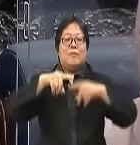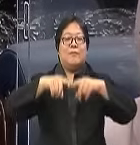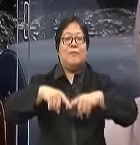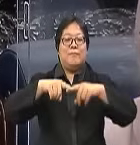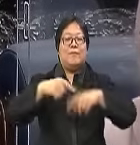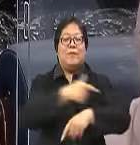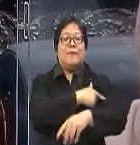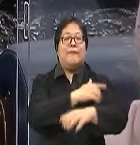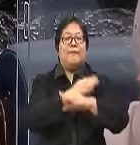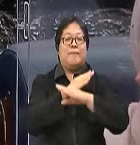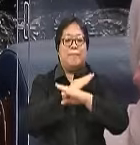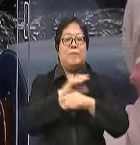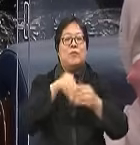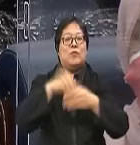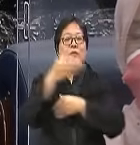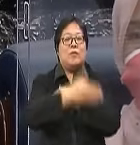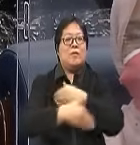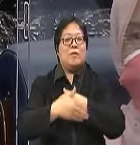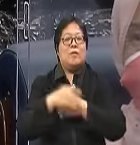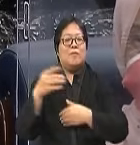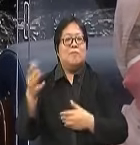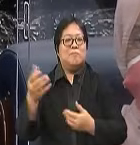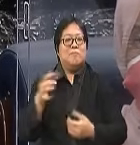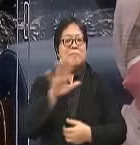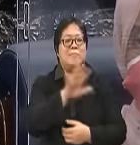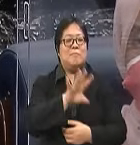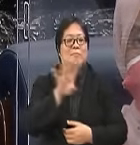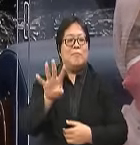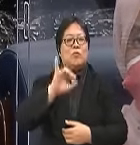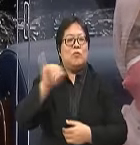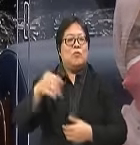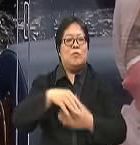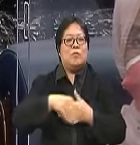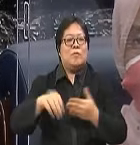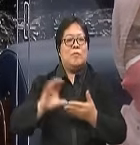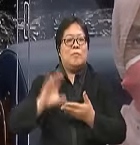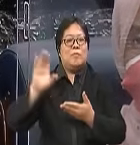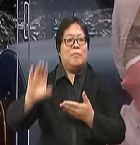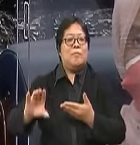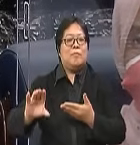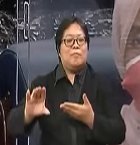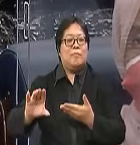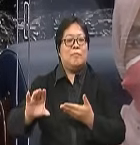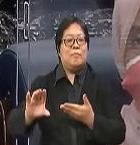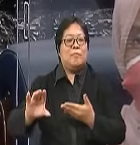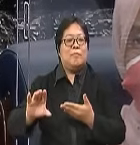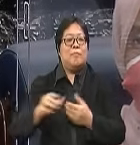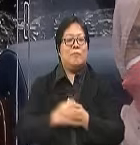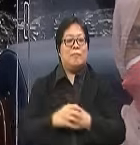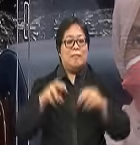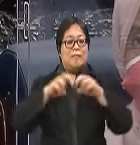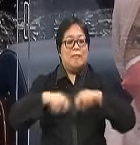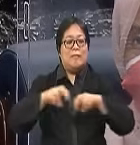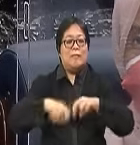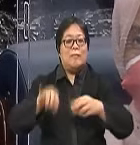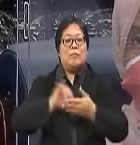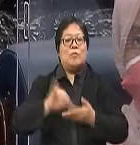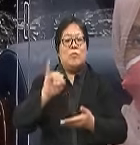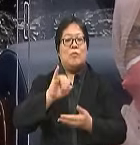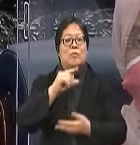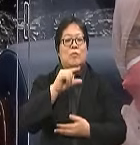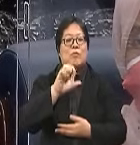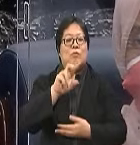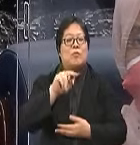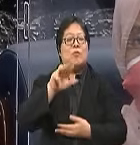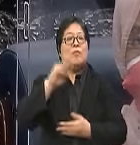infeksi pada rongga redamkan 54000000 belanja untuk menyelidik Kanjeng